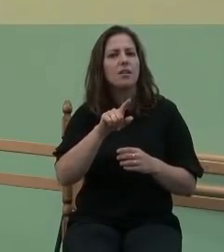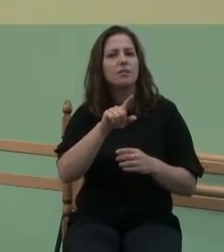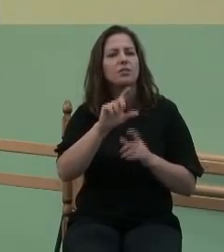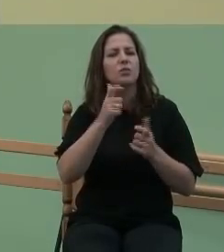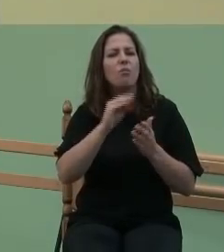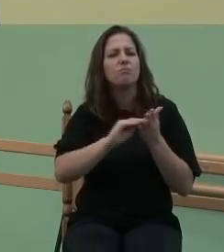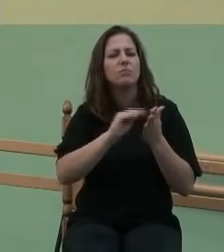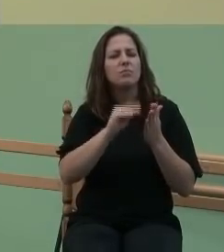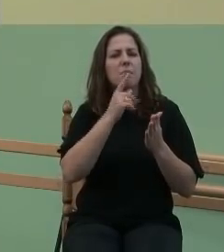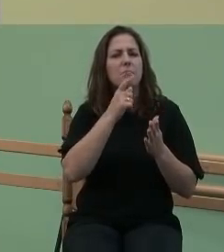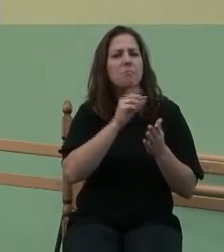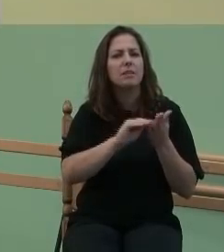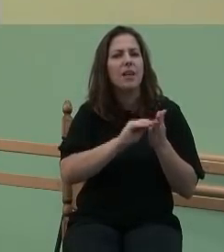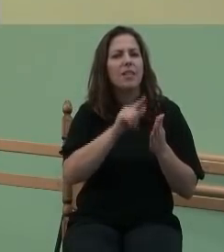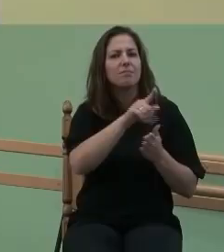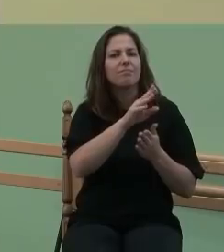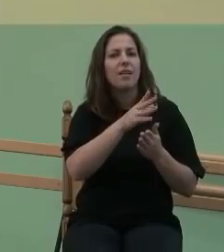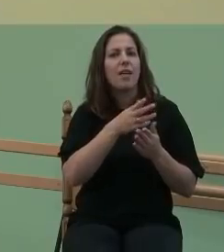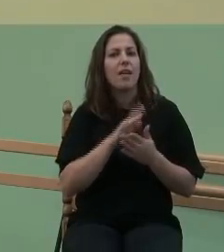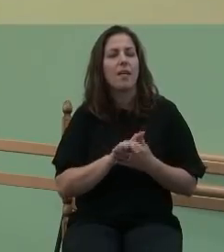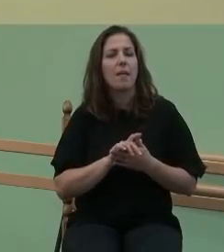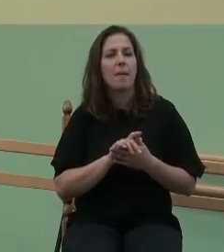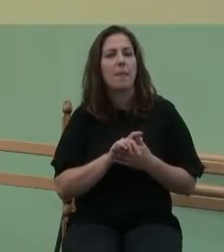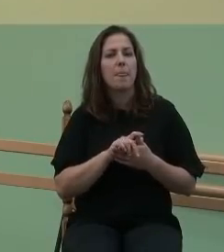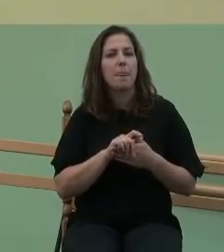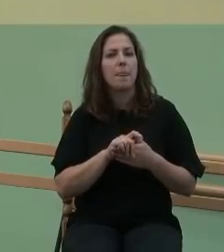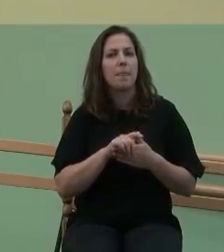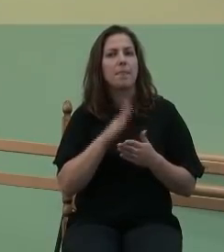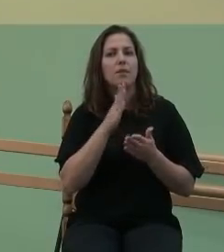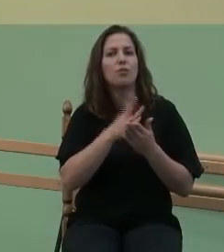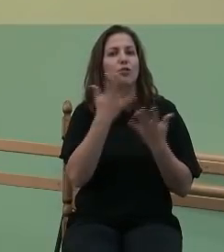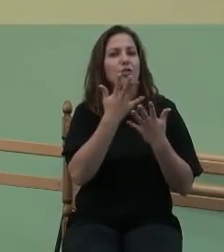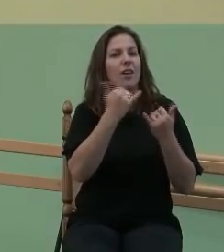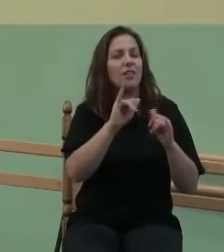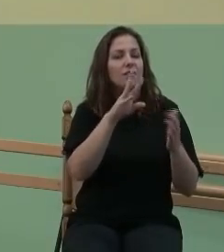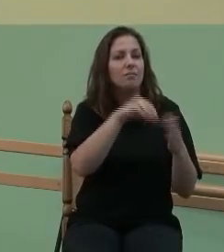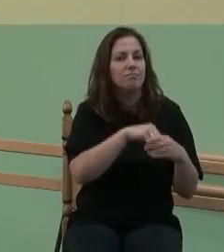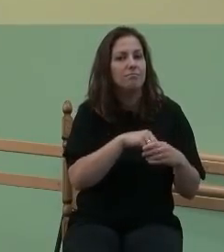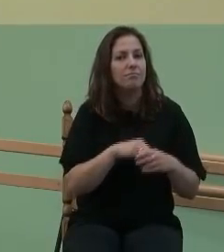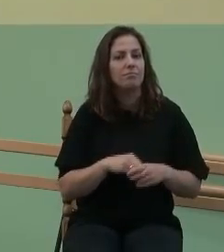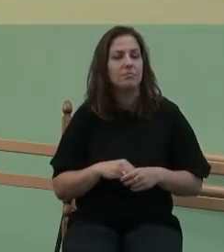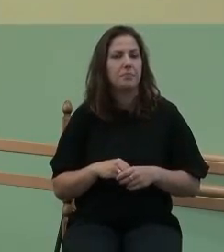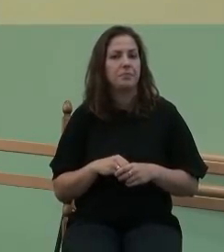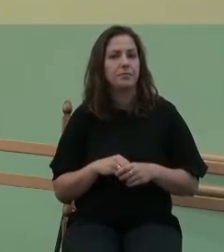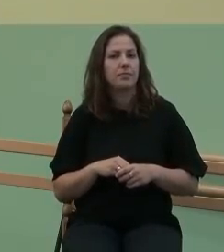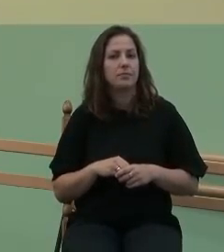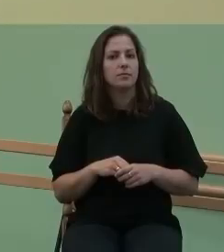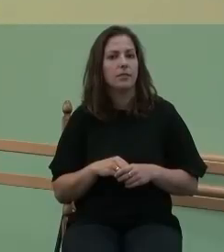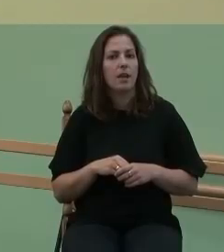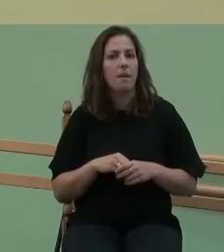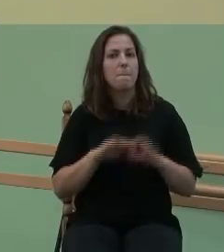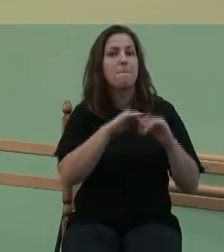pisane, które jest stanowione nie na ulicy Wiejskiej, tylko gdzie indziej, w